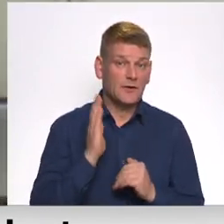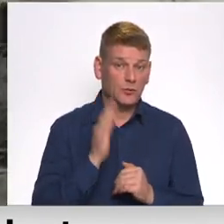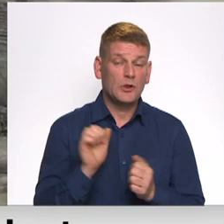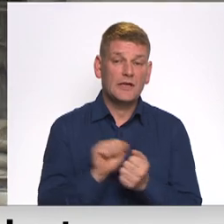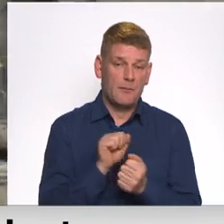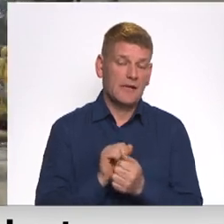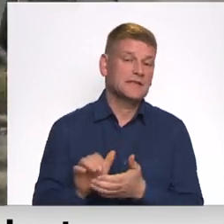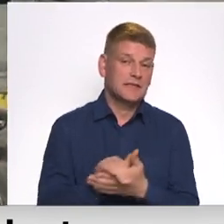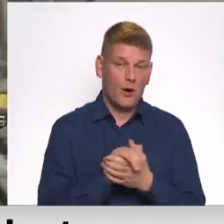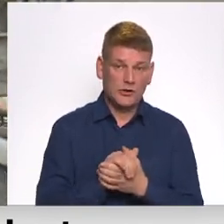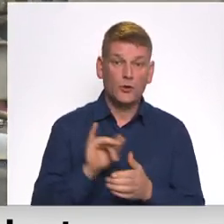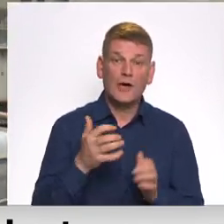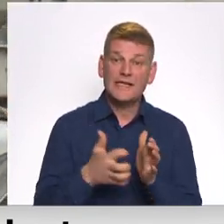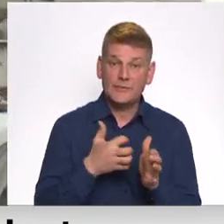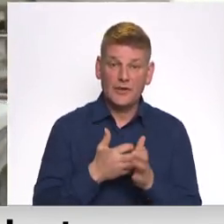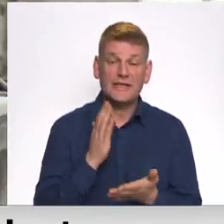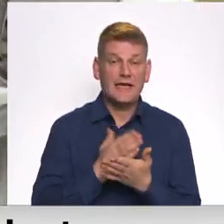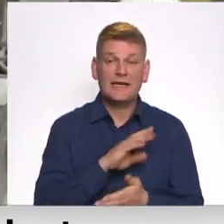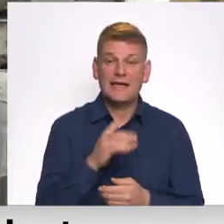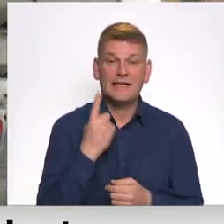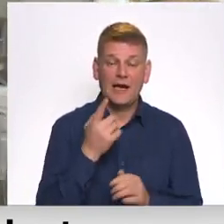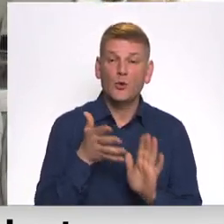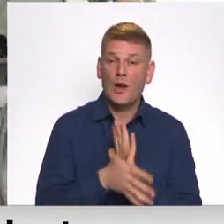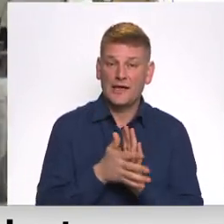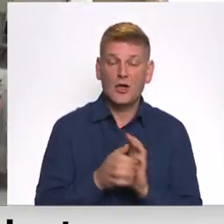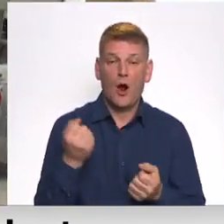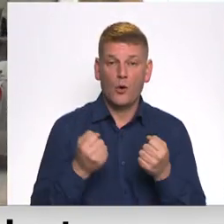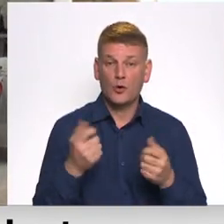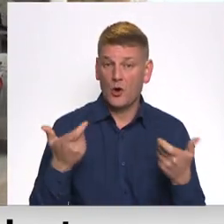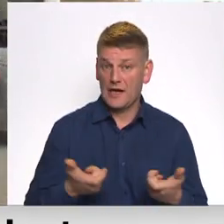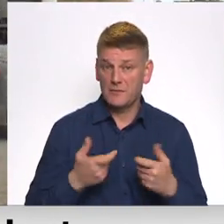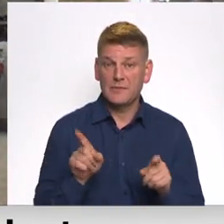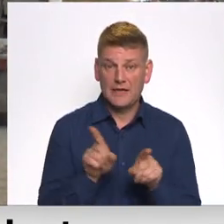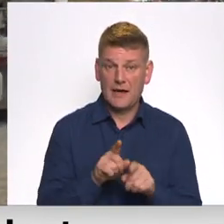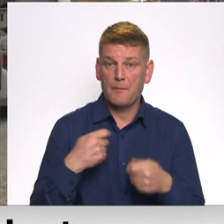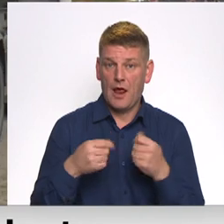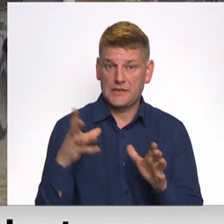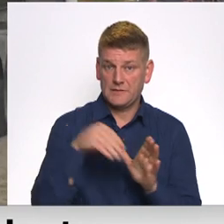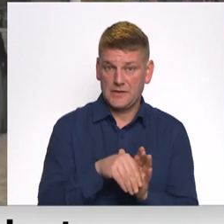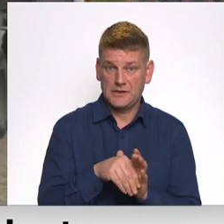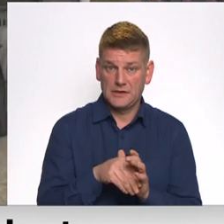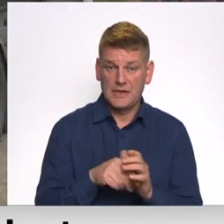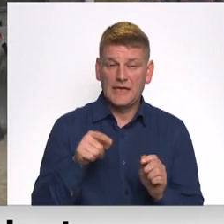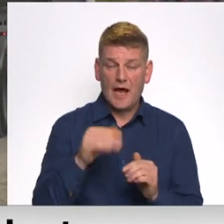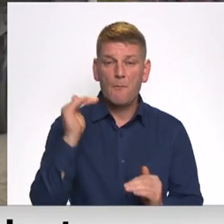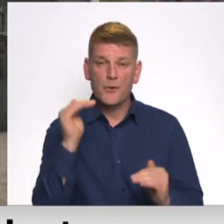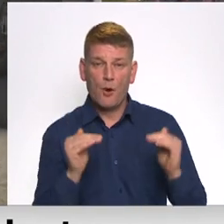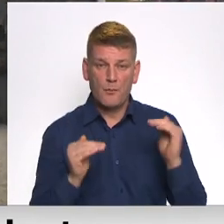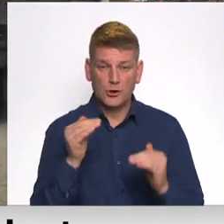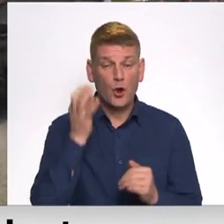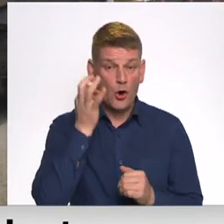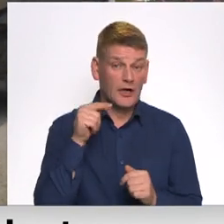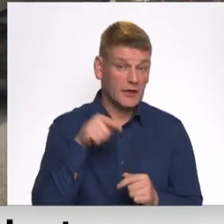vēl draudzīgāks, jo izmantots tiek ne tikai nolietots autoriepas, bet arī plastmasa. Un tā proporcija konkrēti